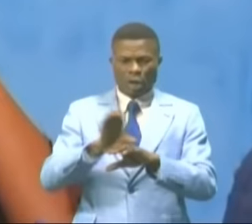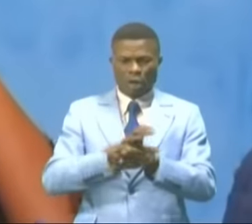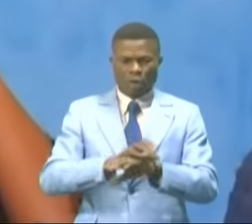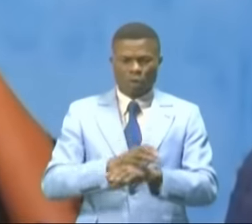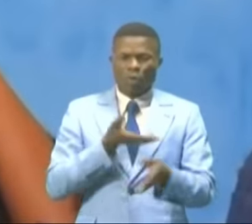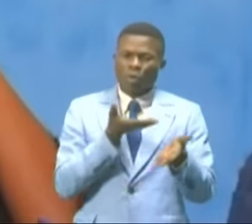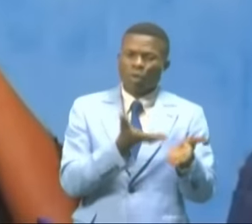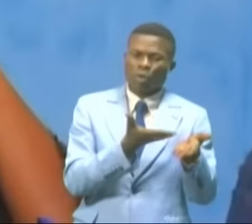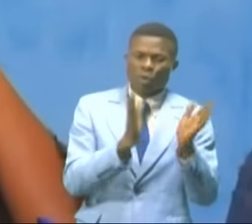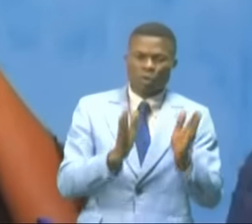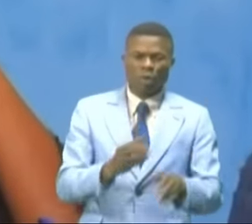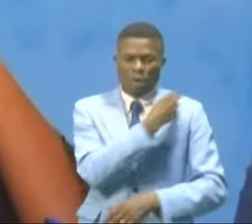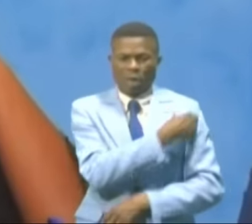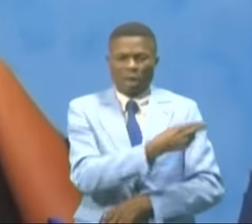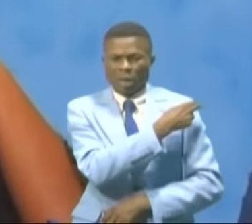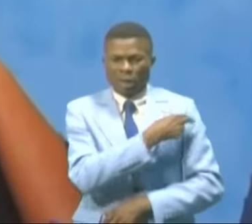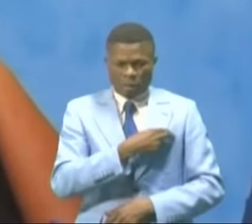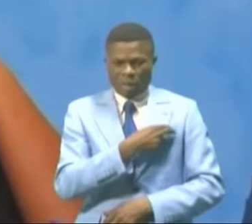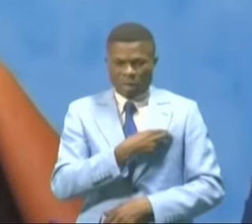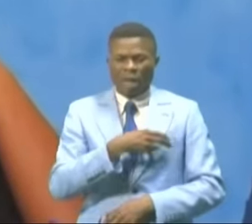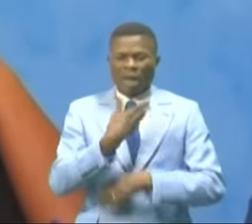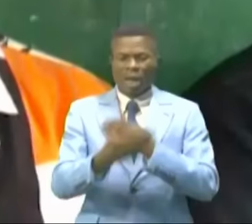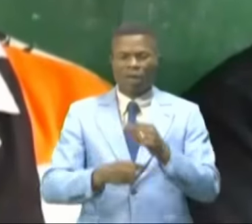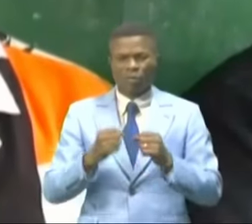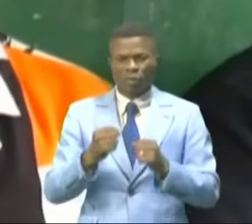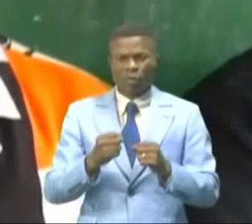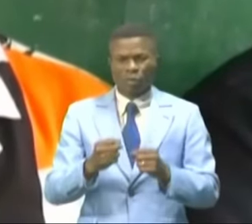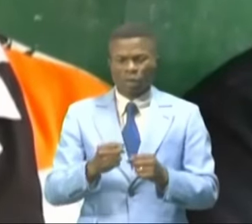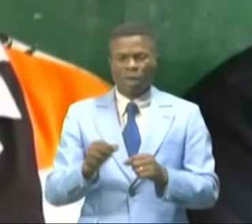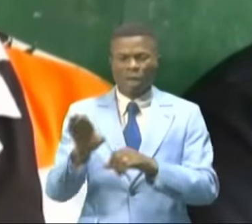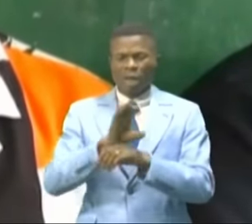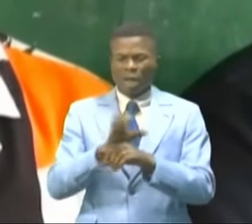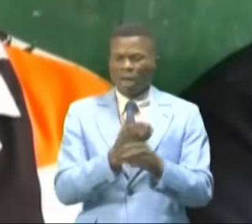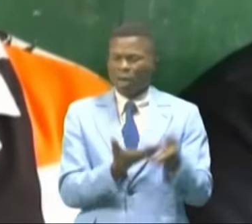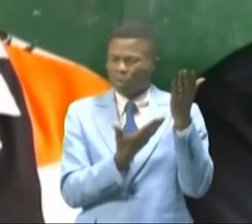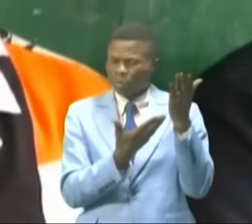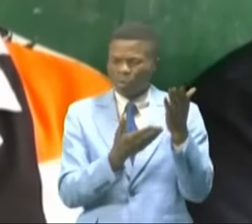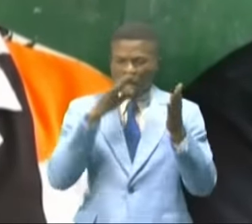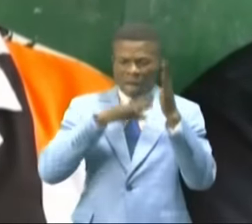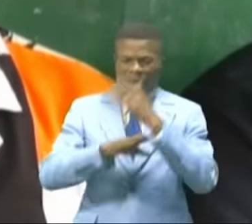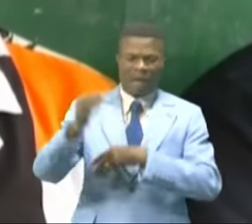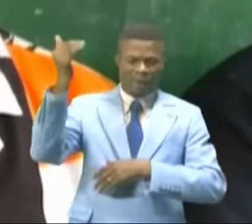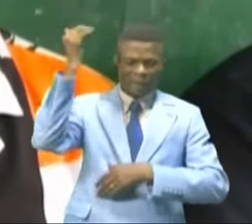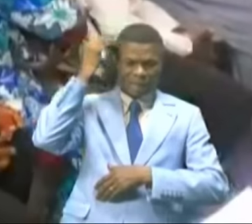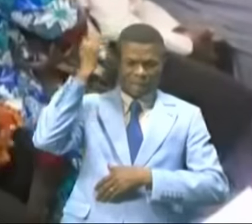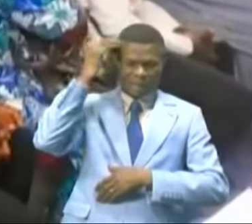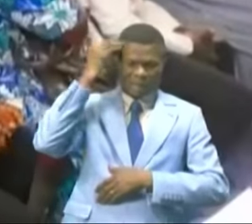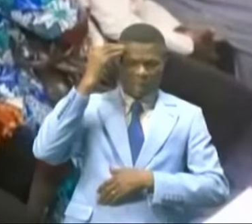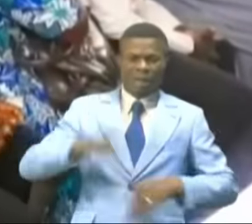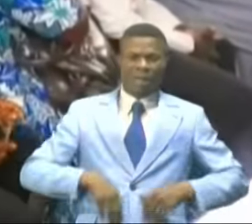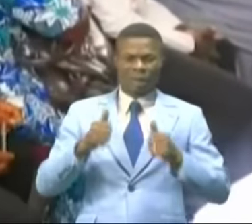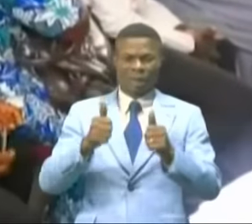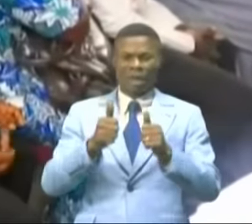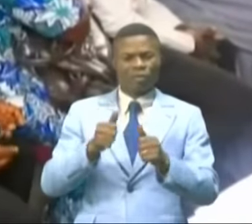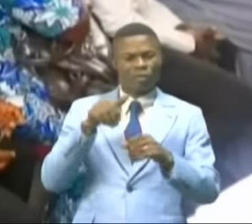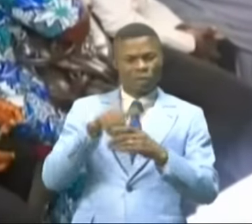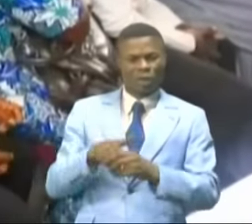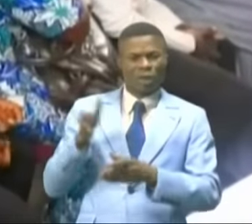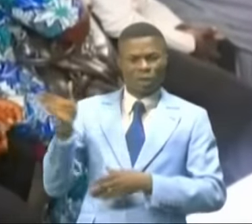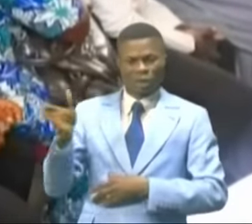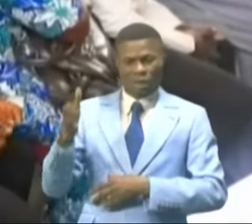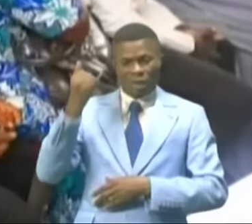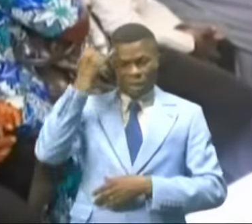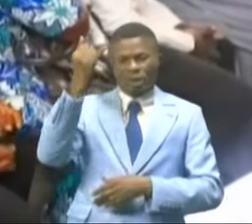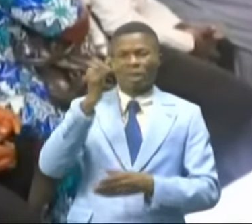là, la Croix-Rouge va vraiment intervenir pour incorporer dans notre mental, dans notre vivre ensemble, cette